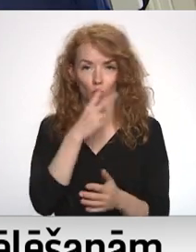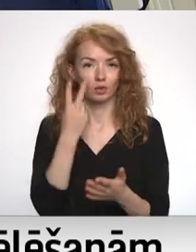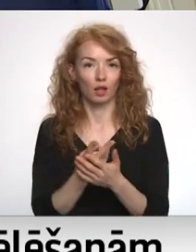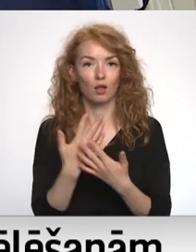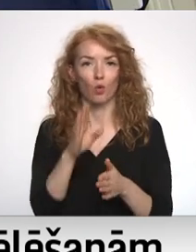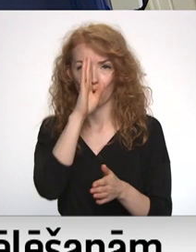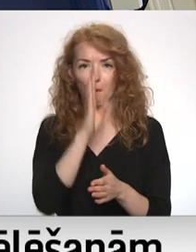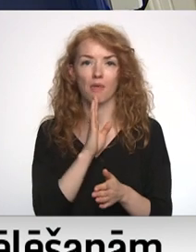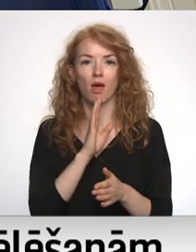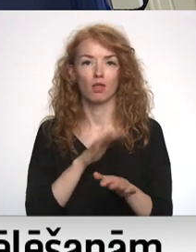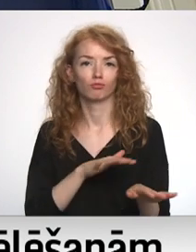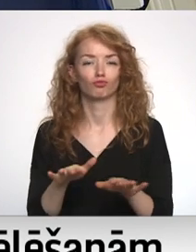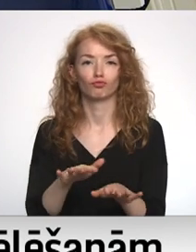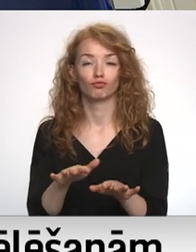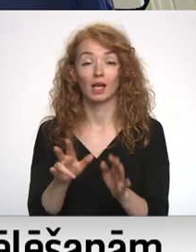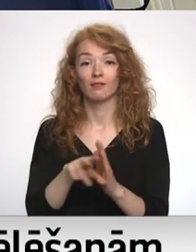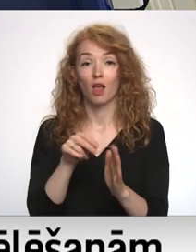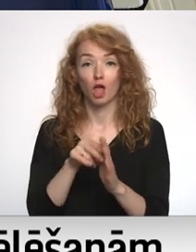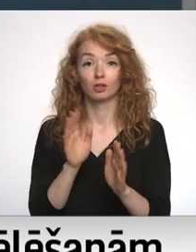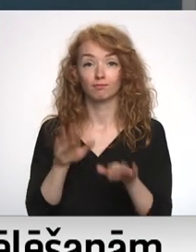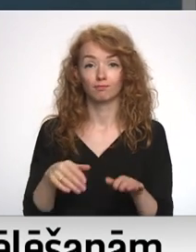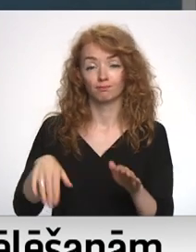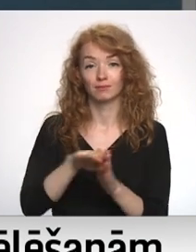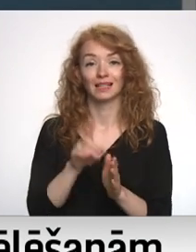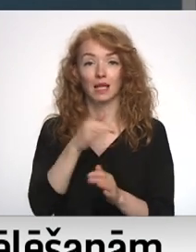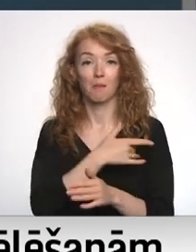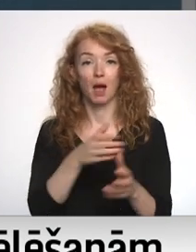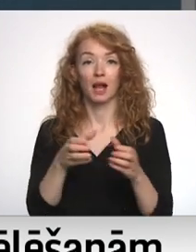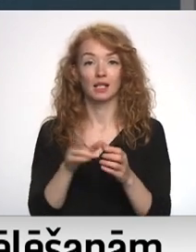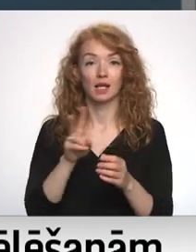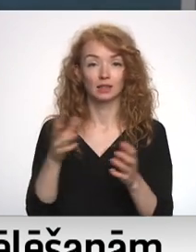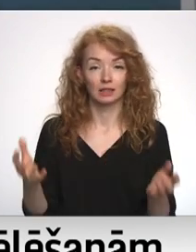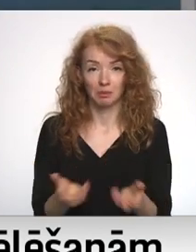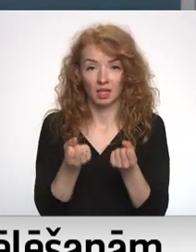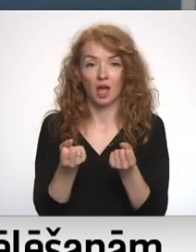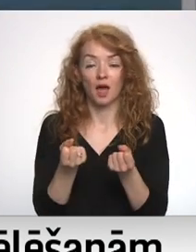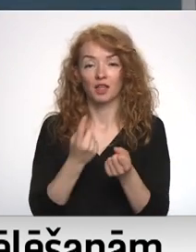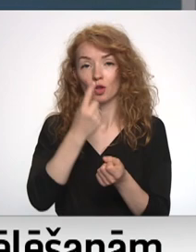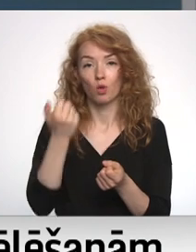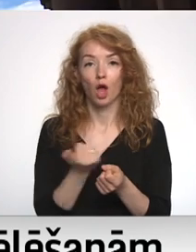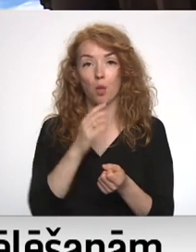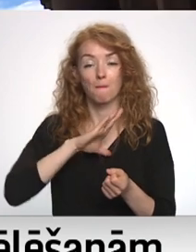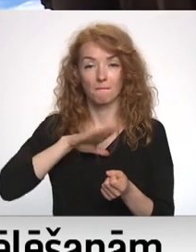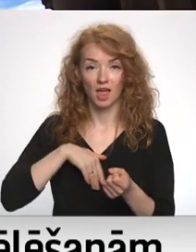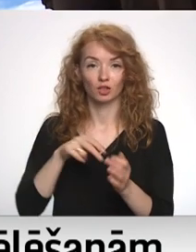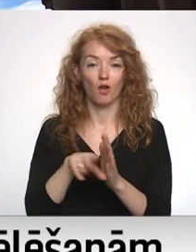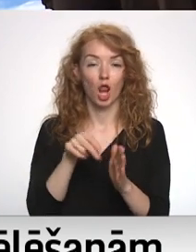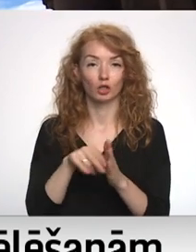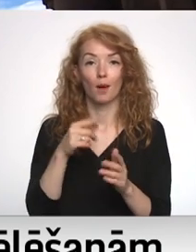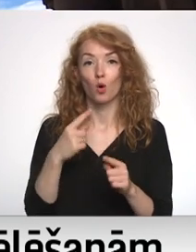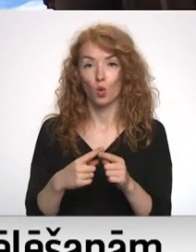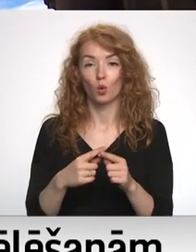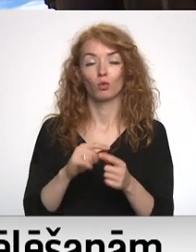nopietnu. Saeimas vēlēšanās drīkst startēt tikai partijas, kas dibināts ne vēlākā gadu pirms vēlēšanām un kurās ir ne